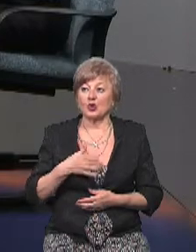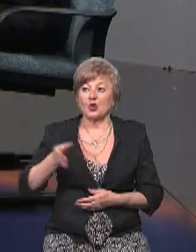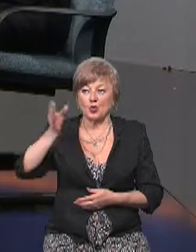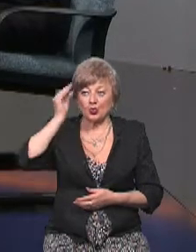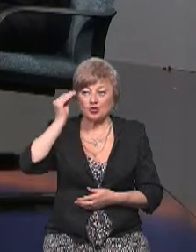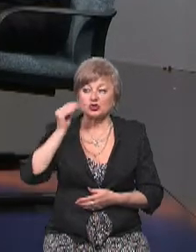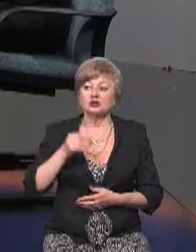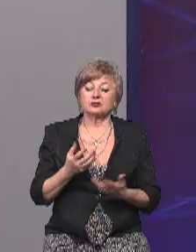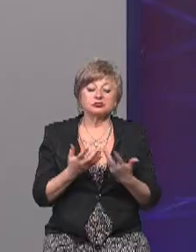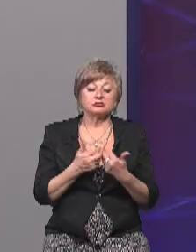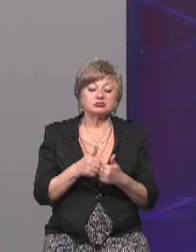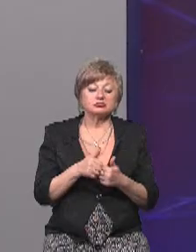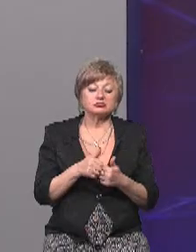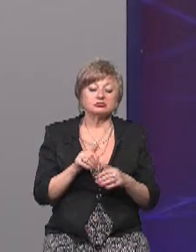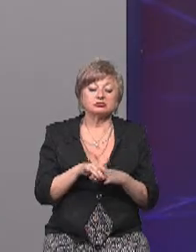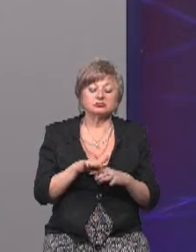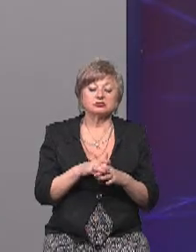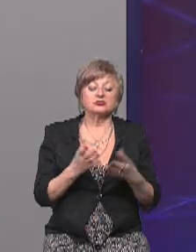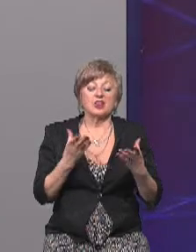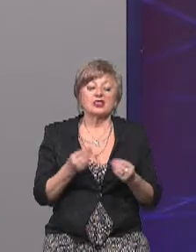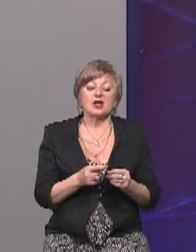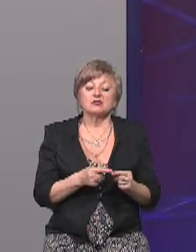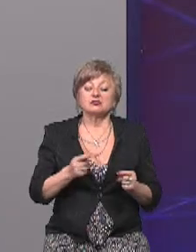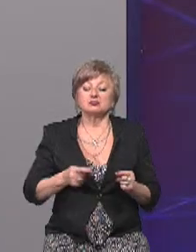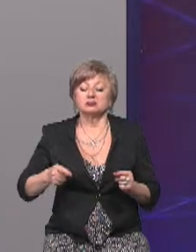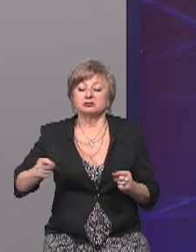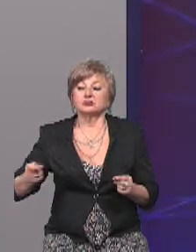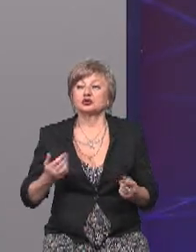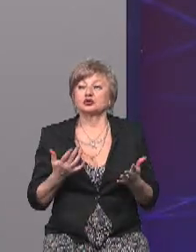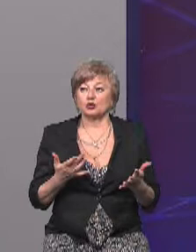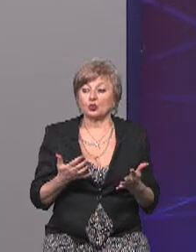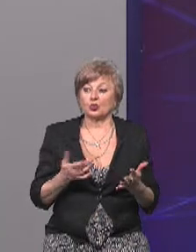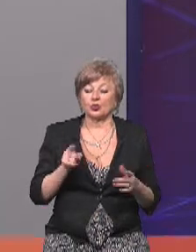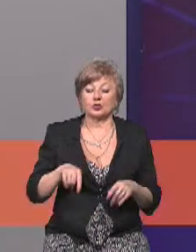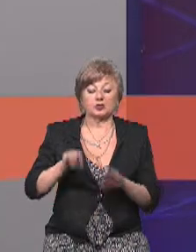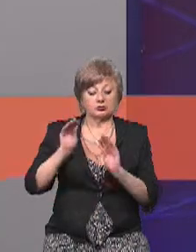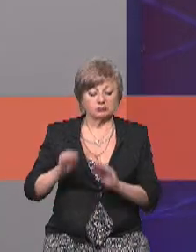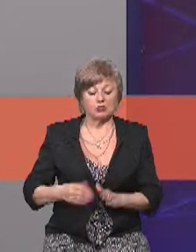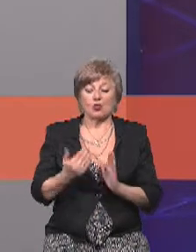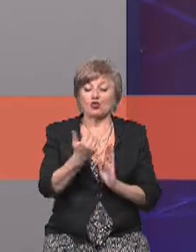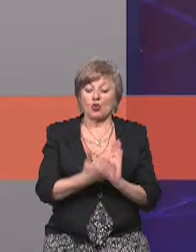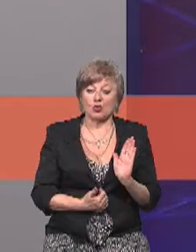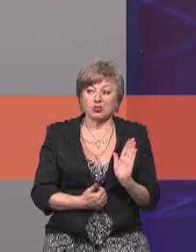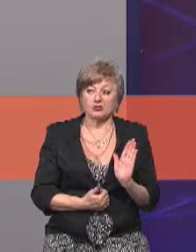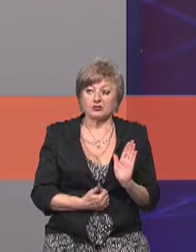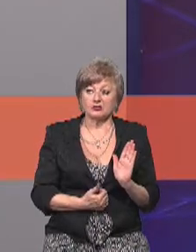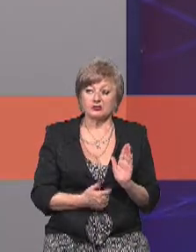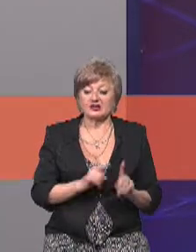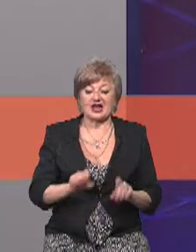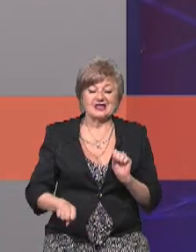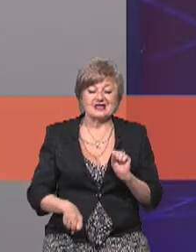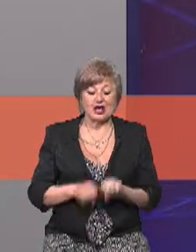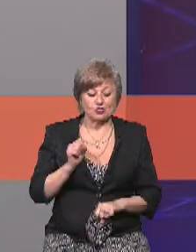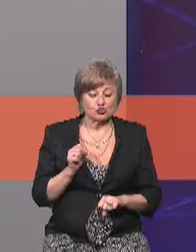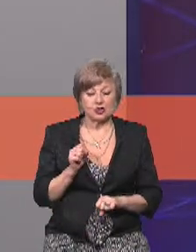відраховуємо, скільки діб він прострочив. На нього складається протокол про порушення митних